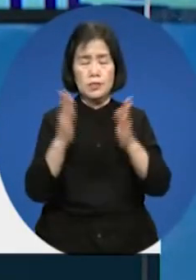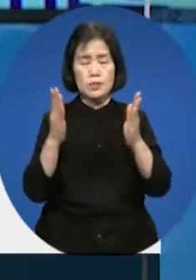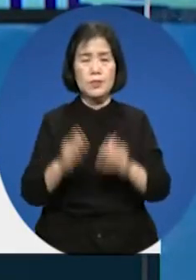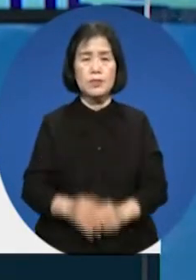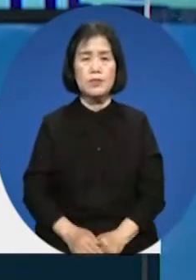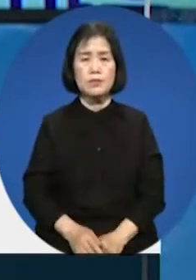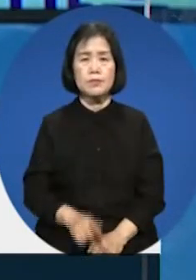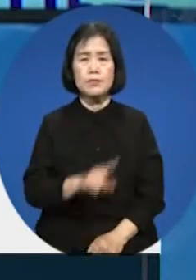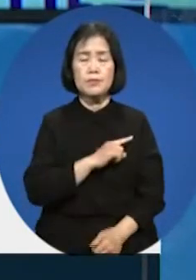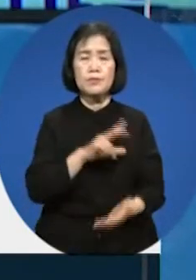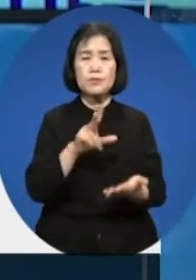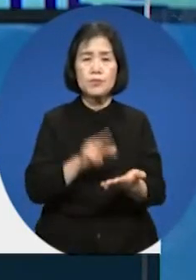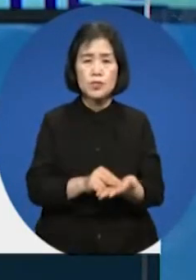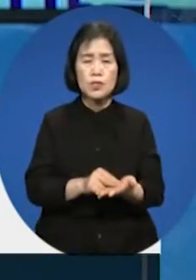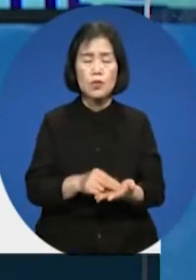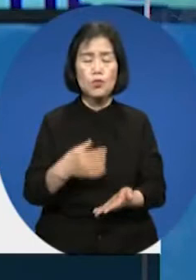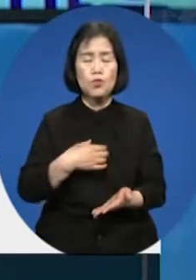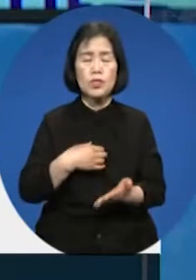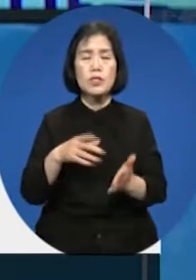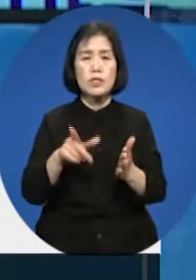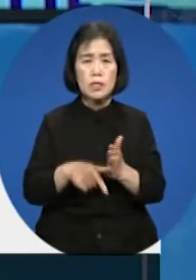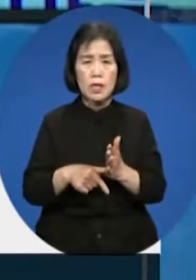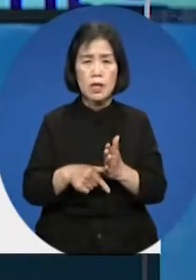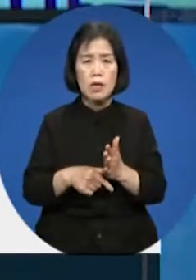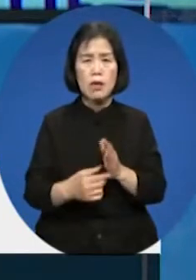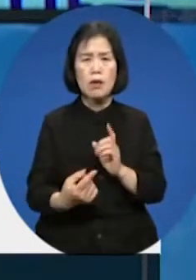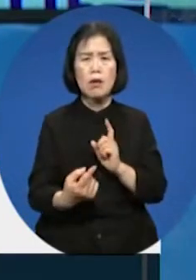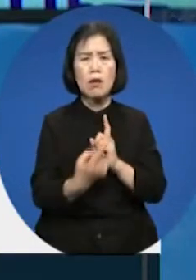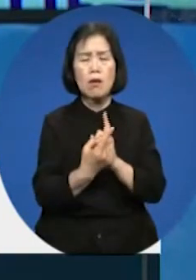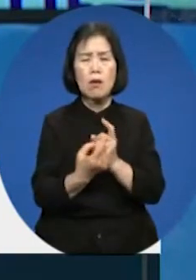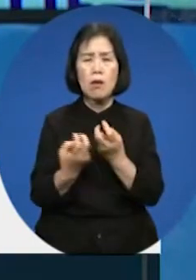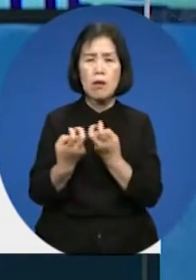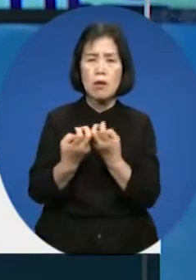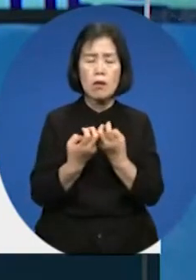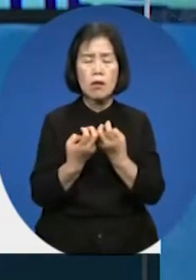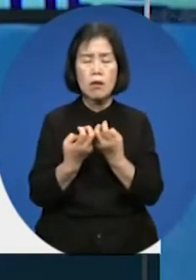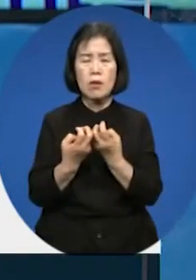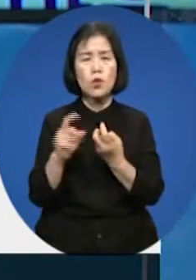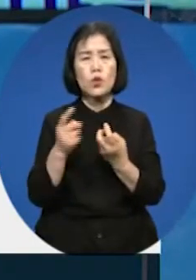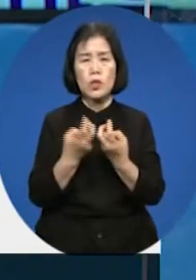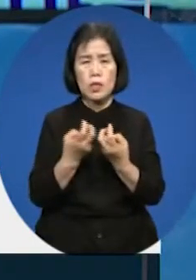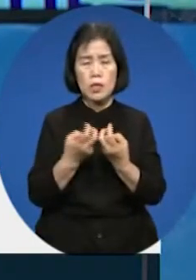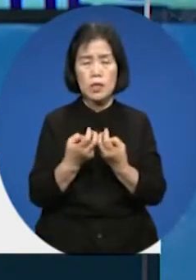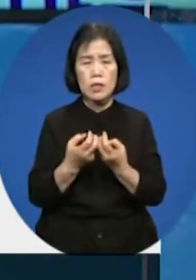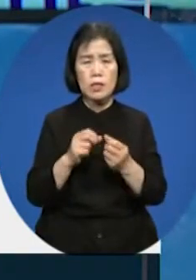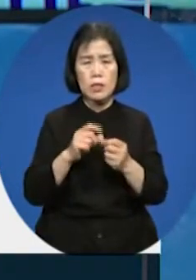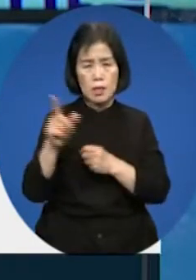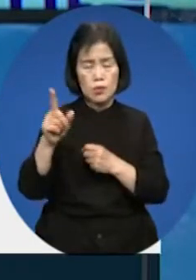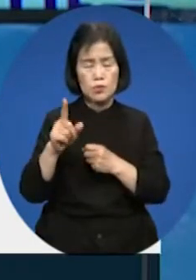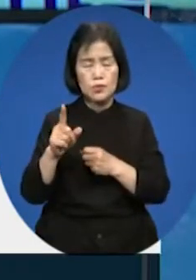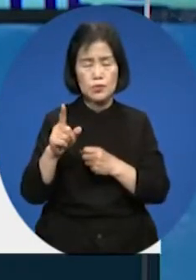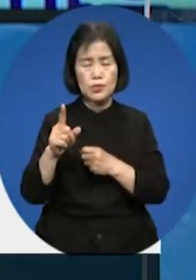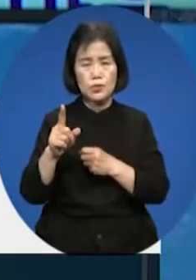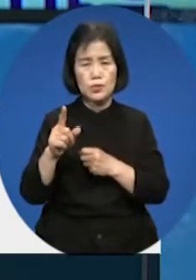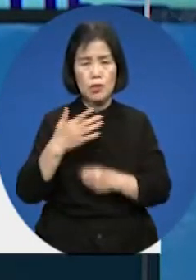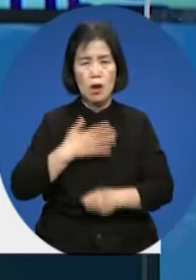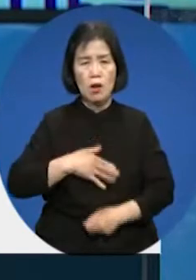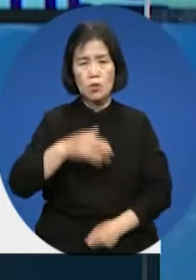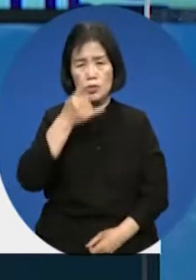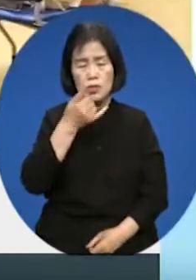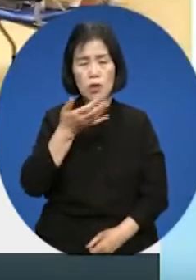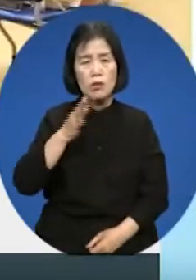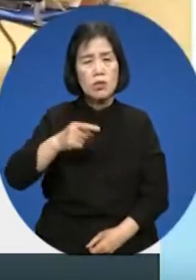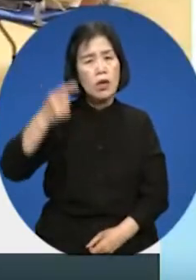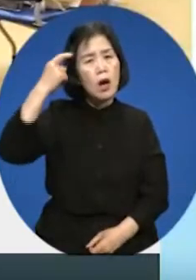큰 문제는 기후 위기 시대에 우리가 어떻게 대응할 거냐라고 하는 측면에서 대부분의 시민 다 동의를 합니다. 그런데 어떤